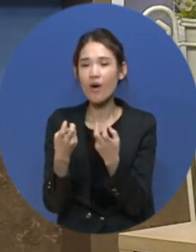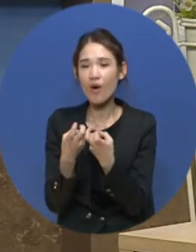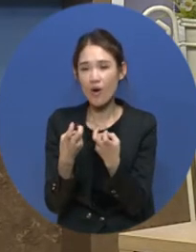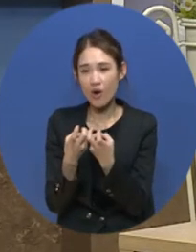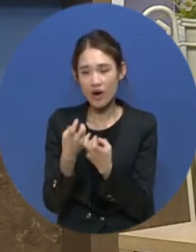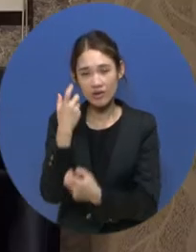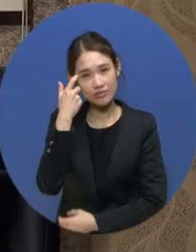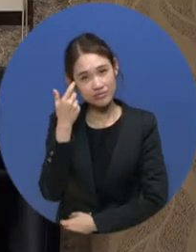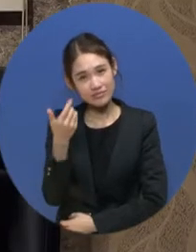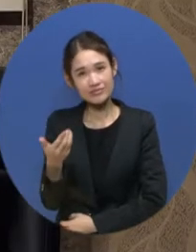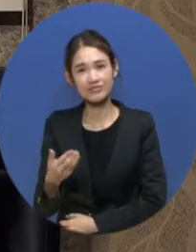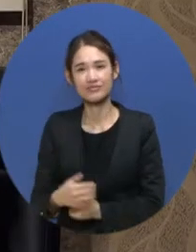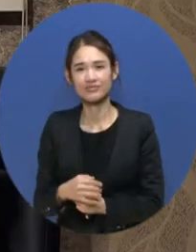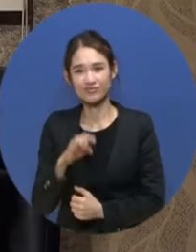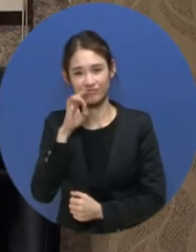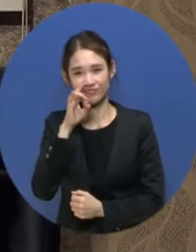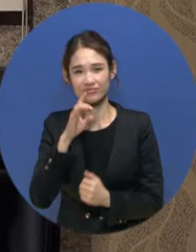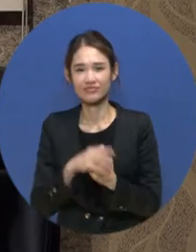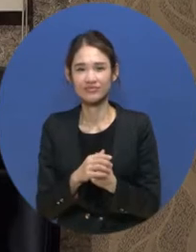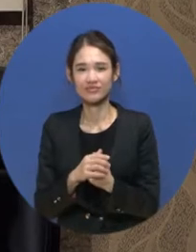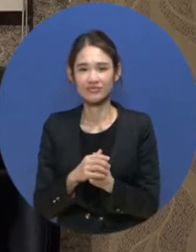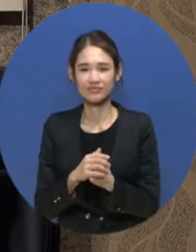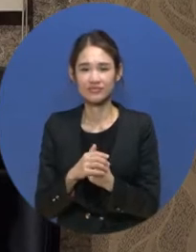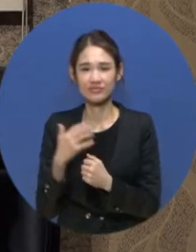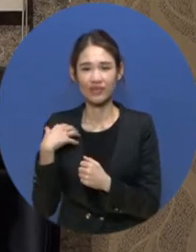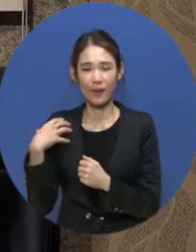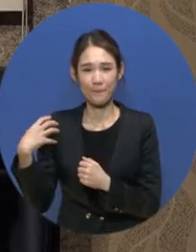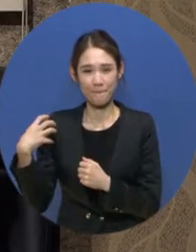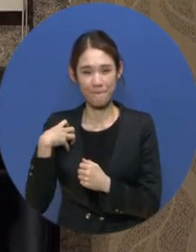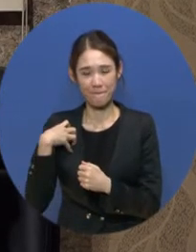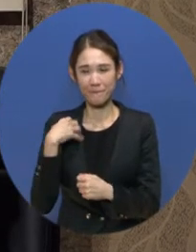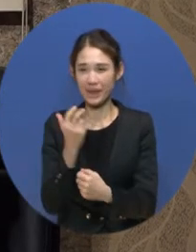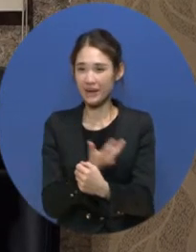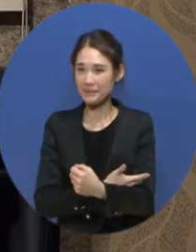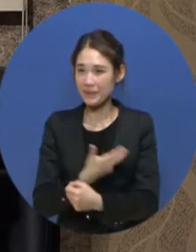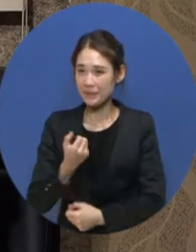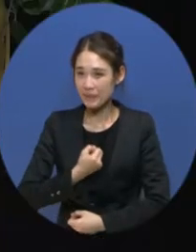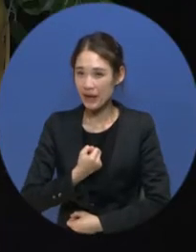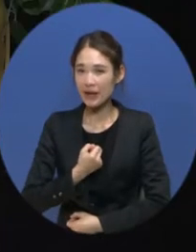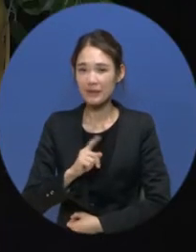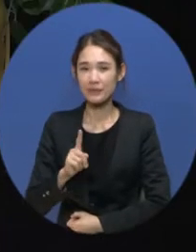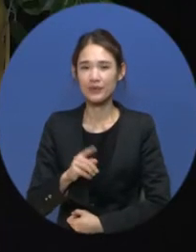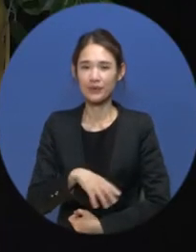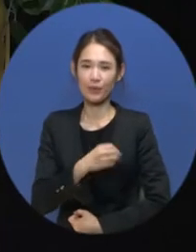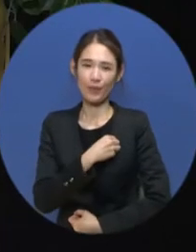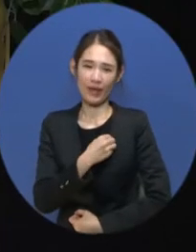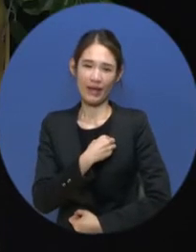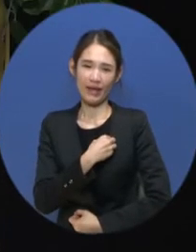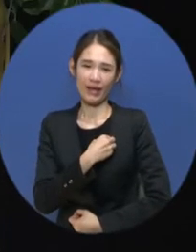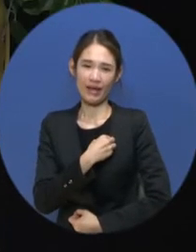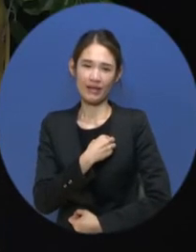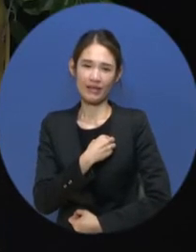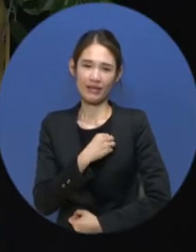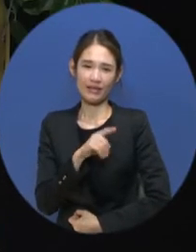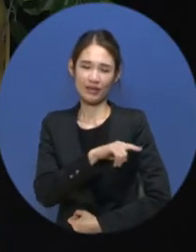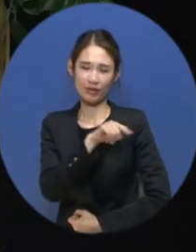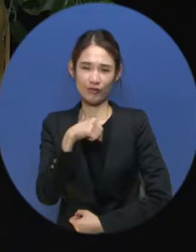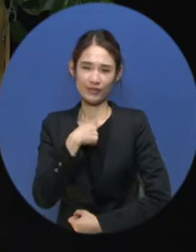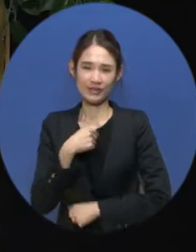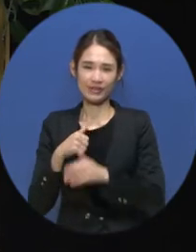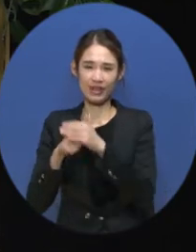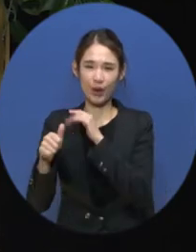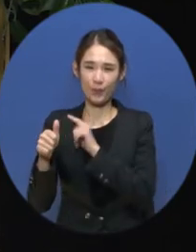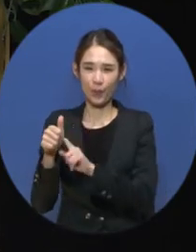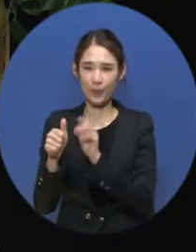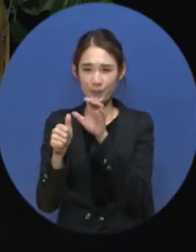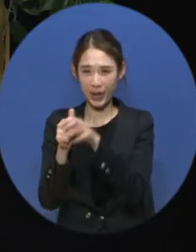좀 궁금하거든요. 뭐 회장 자격을 맡게 된 거는 뭐 회원들이 네. 대표로 우리 열심히 가서 일해